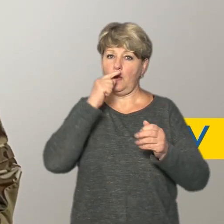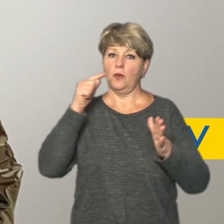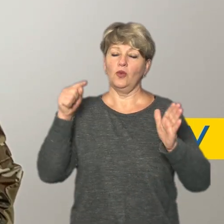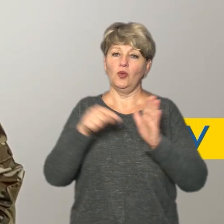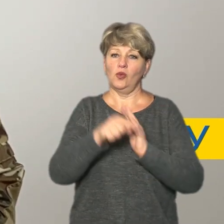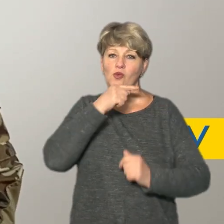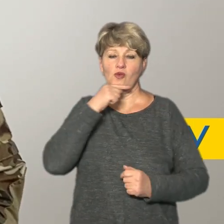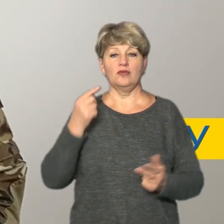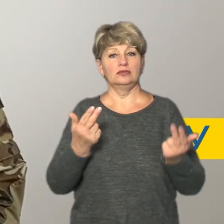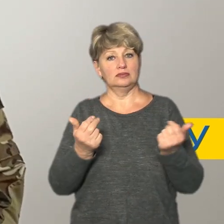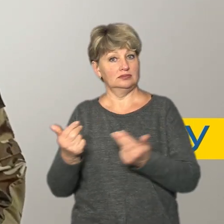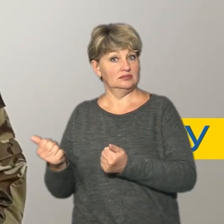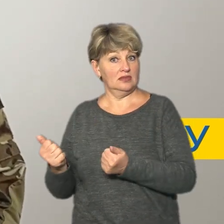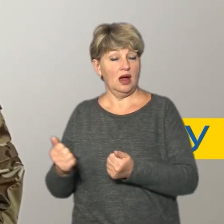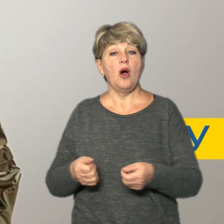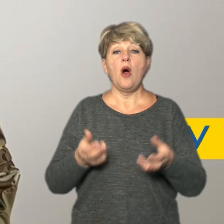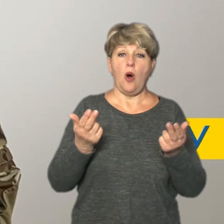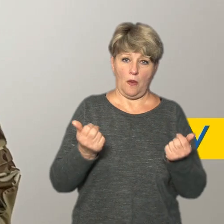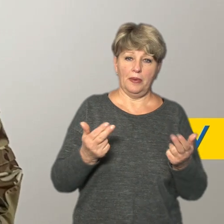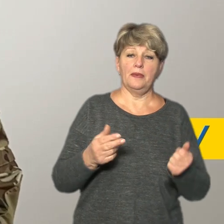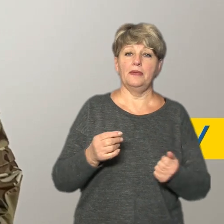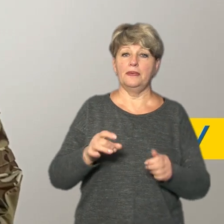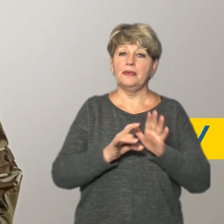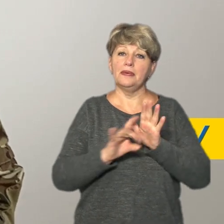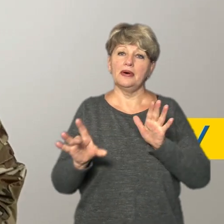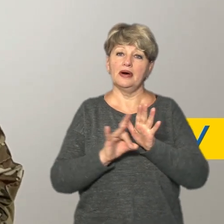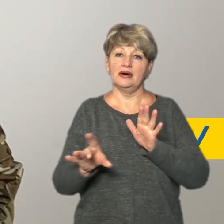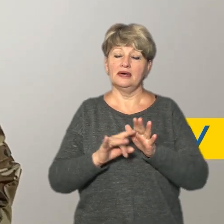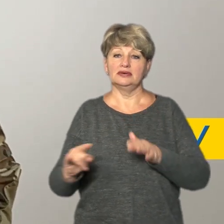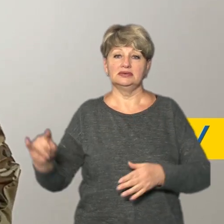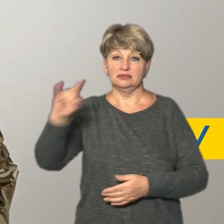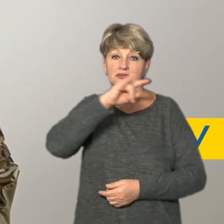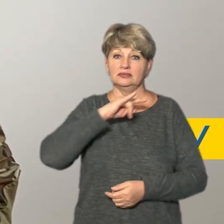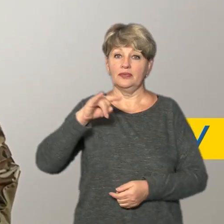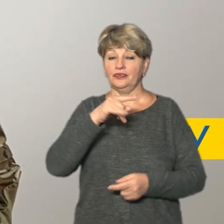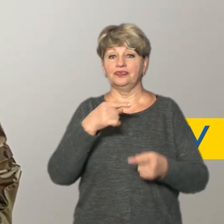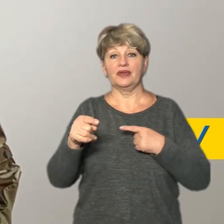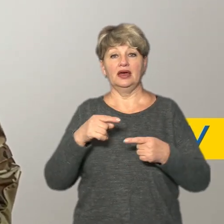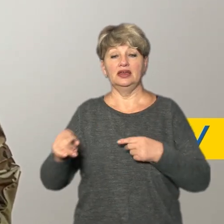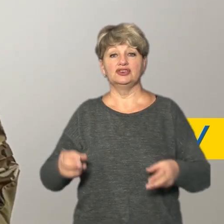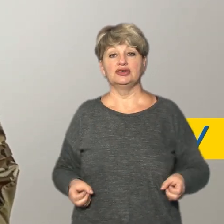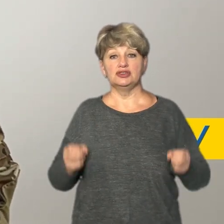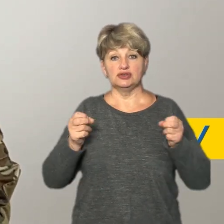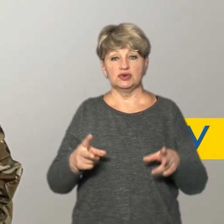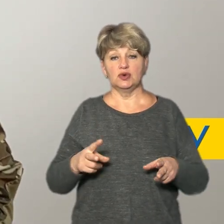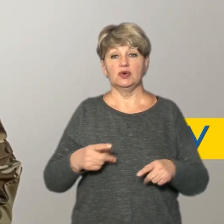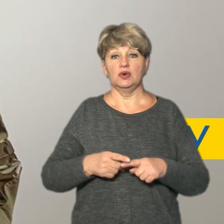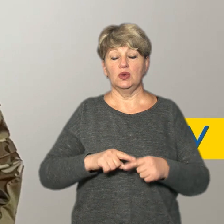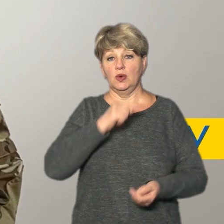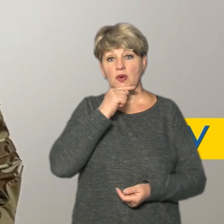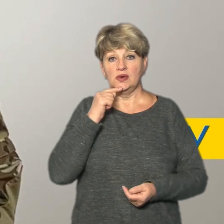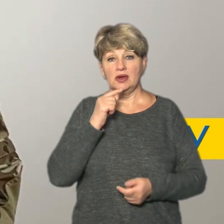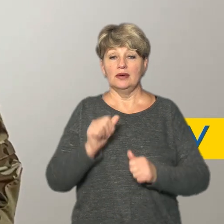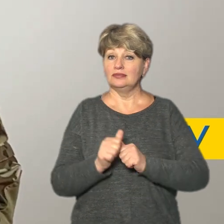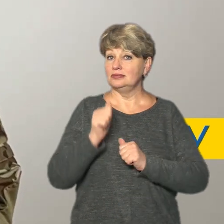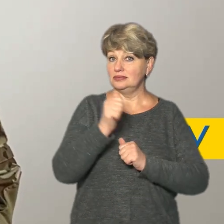також виправдовував ракетні удари по українських містах та інші воєнні злочини загарбників крім цього він